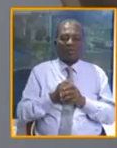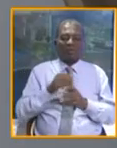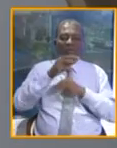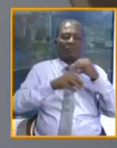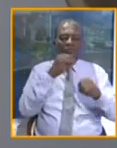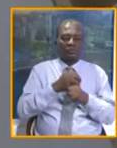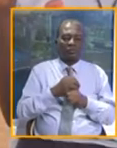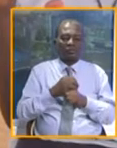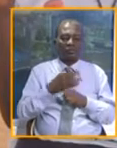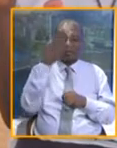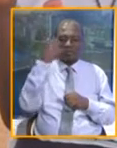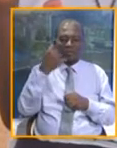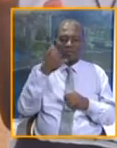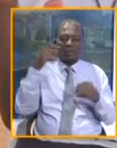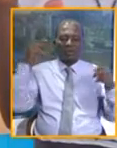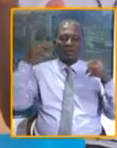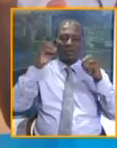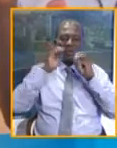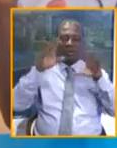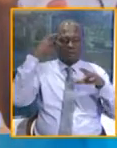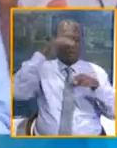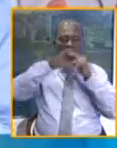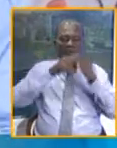Pourquoi la lumière pour tous? Parce que